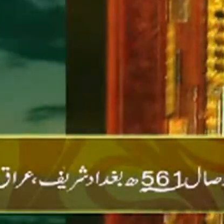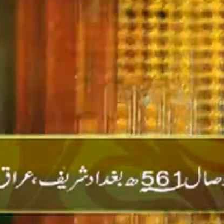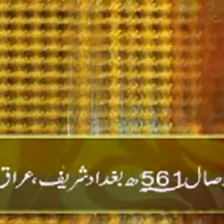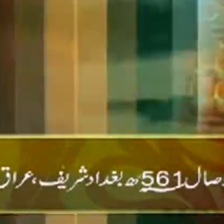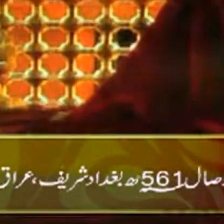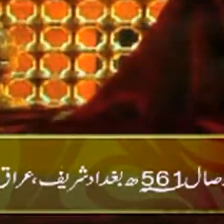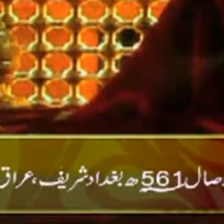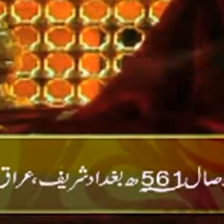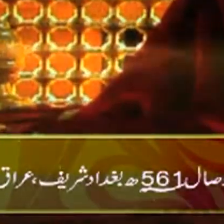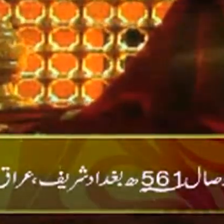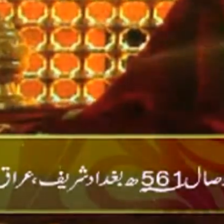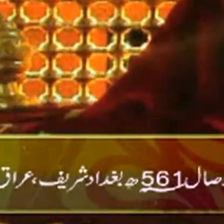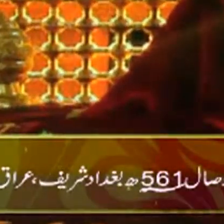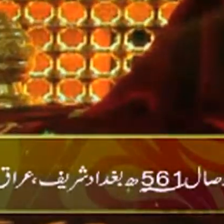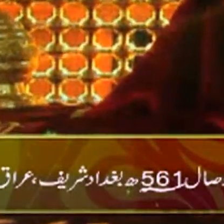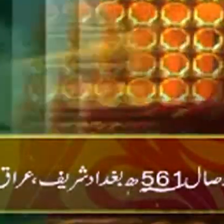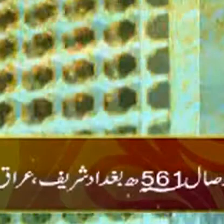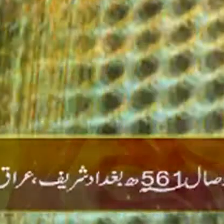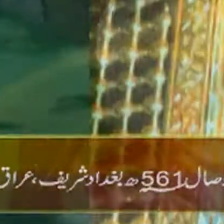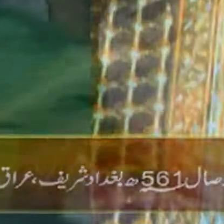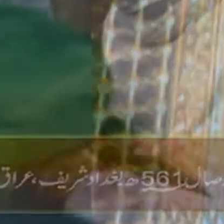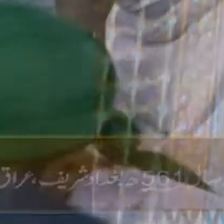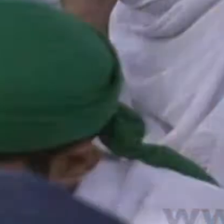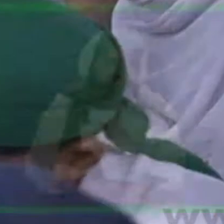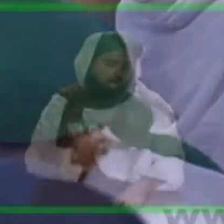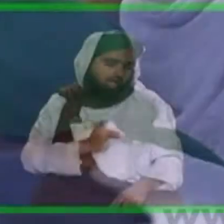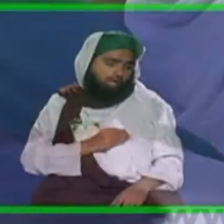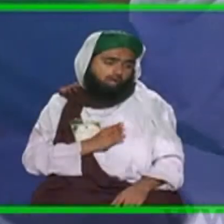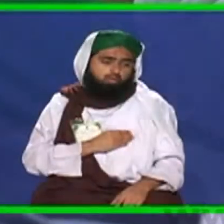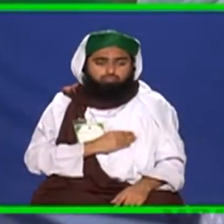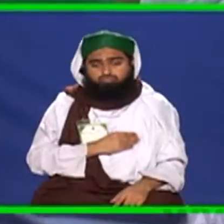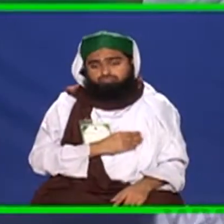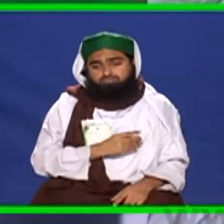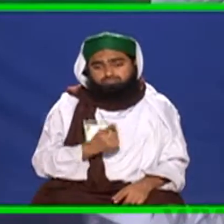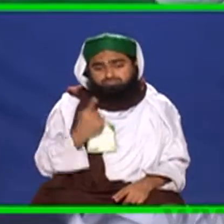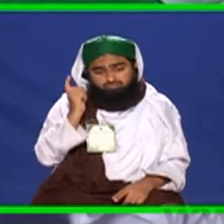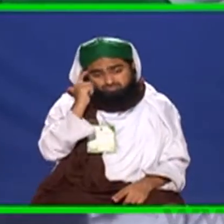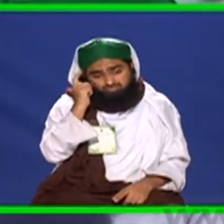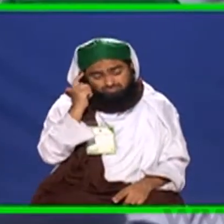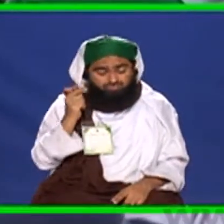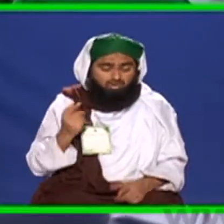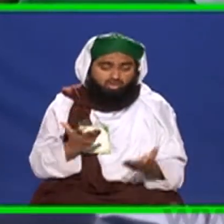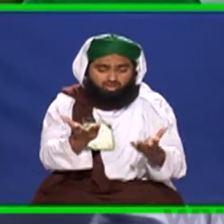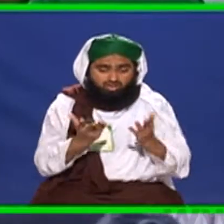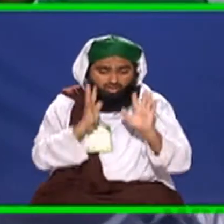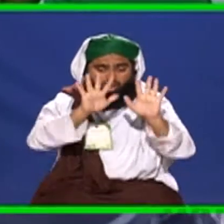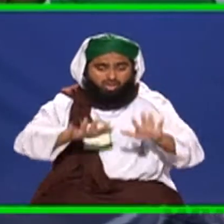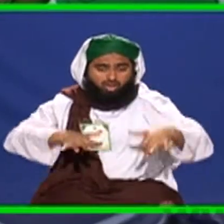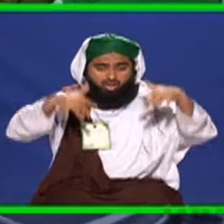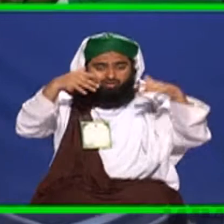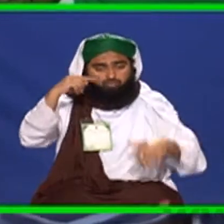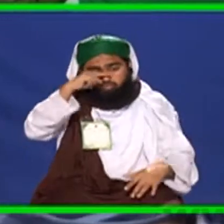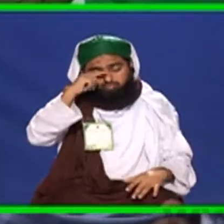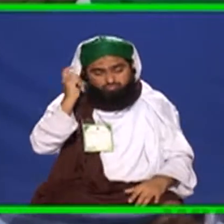शेख अब्दुल कादिर जीलानी कुद्दस रूहुर रब्बानी के खौफ का और क़यामत की शर्म का ये आलम